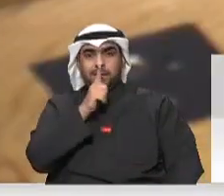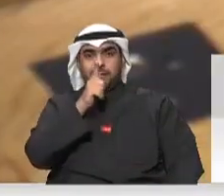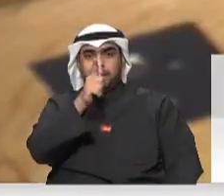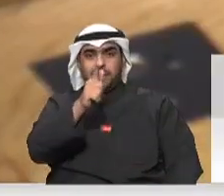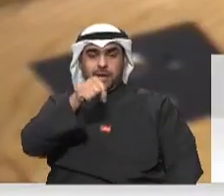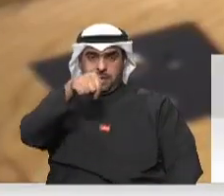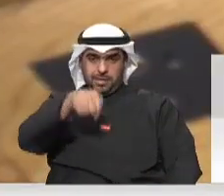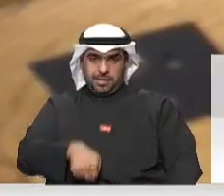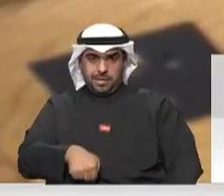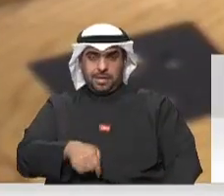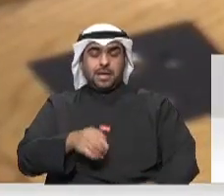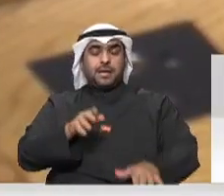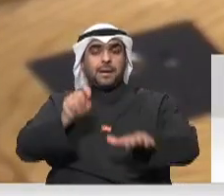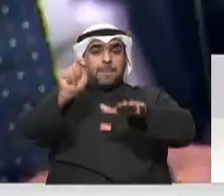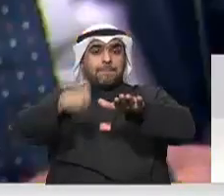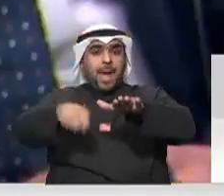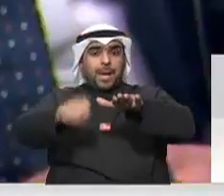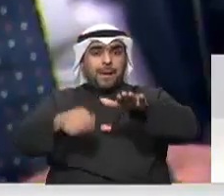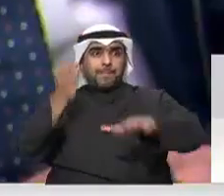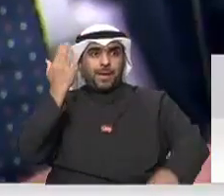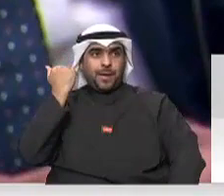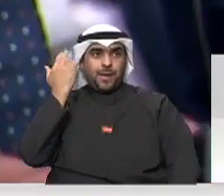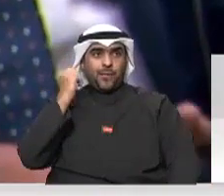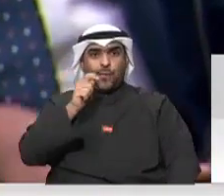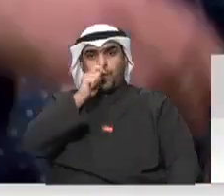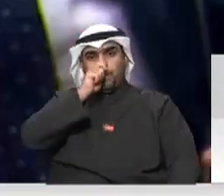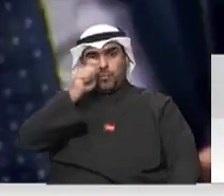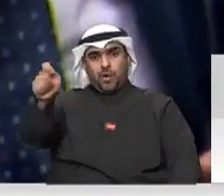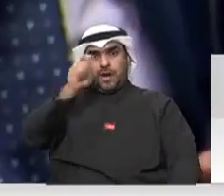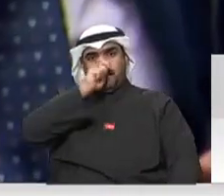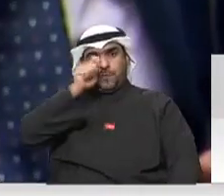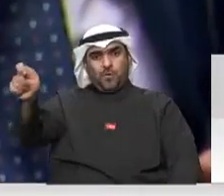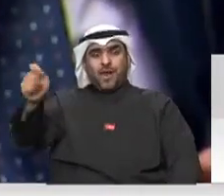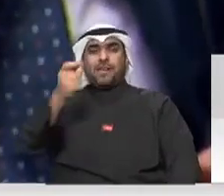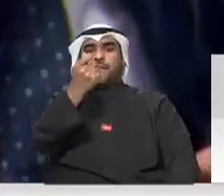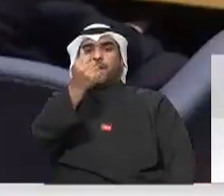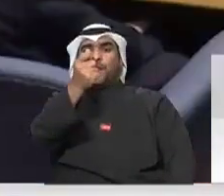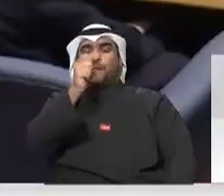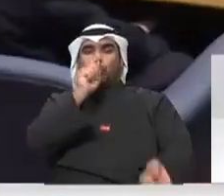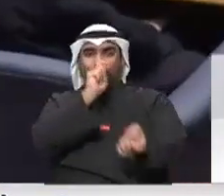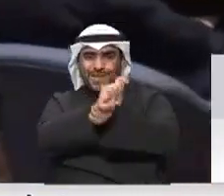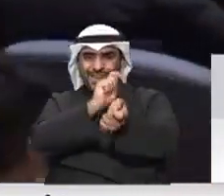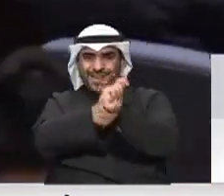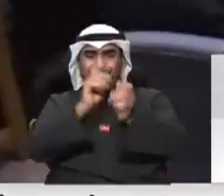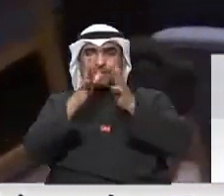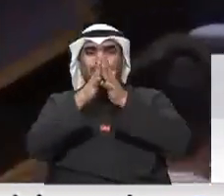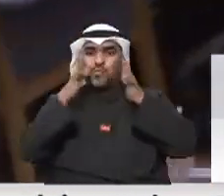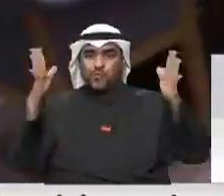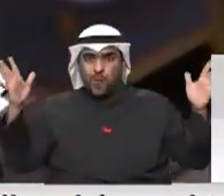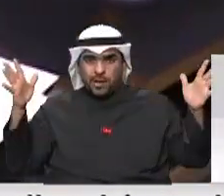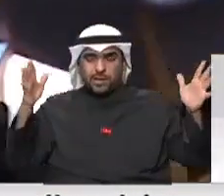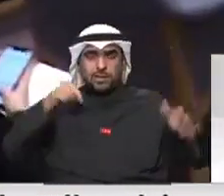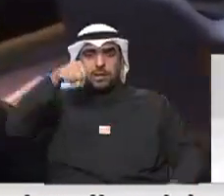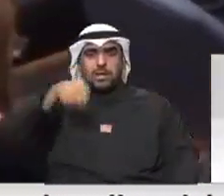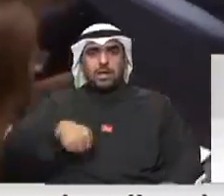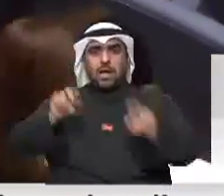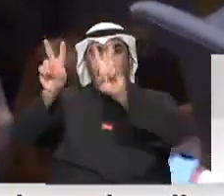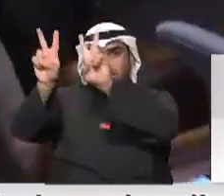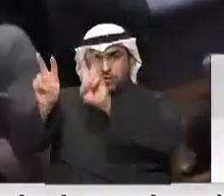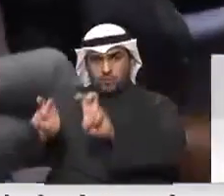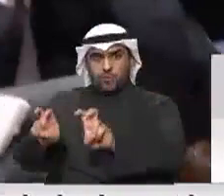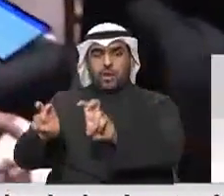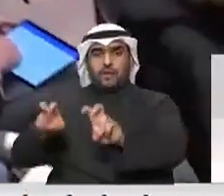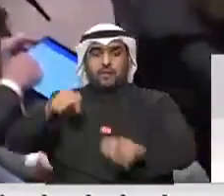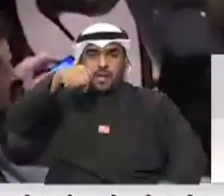للسماح للسلطات الليبيه باداره اصولها المجمده ودعم الوطنيه والاستجابه لليبيين